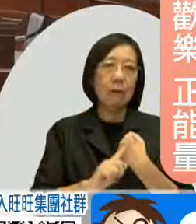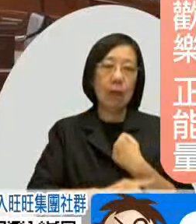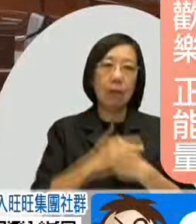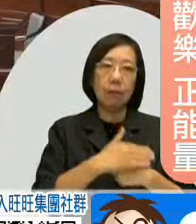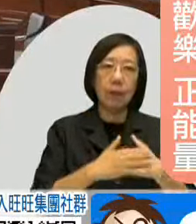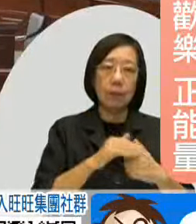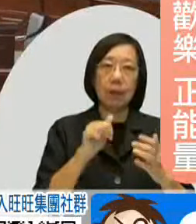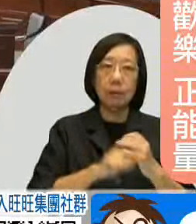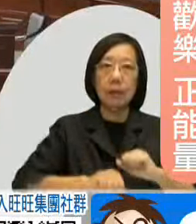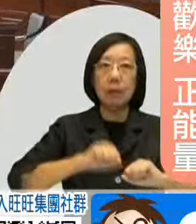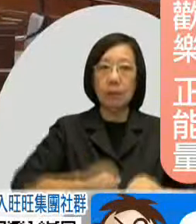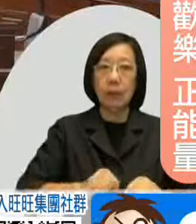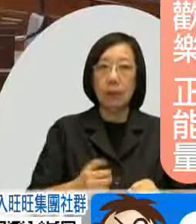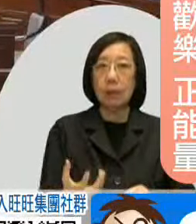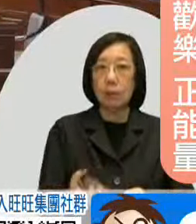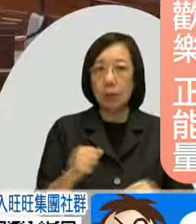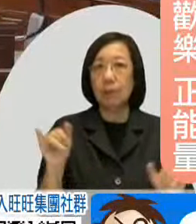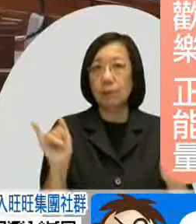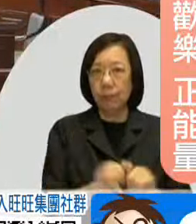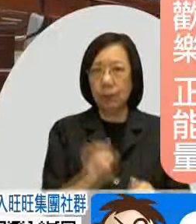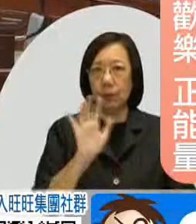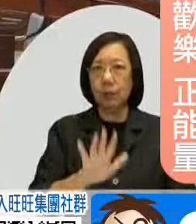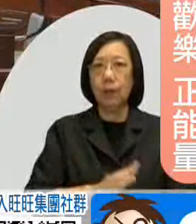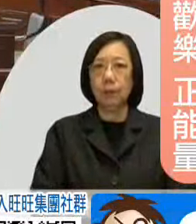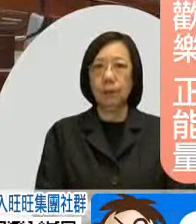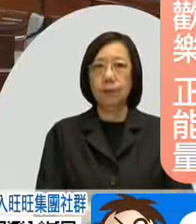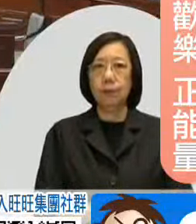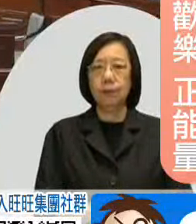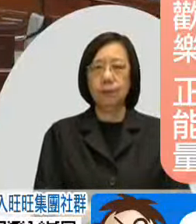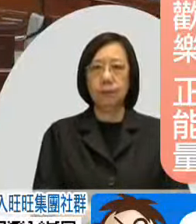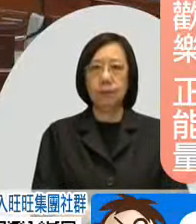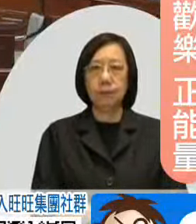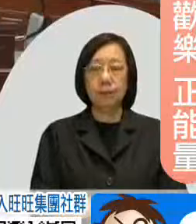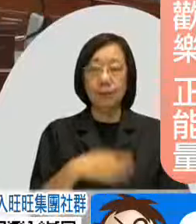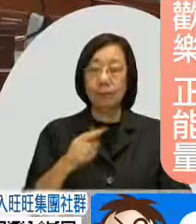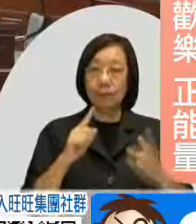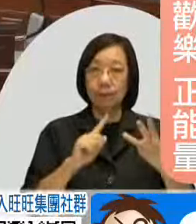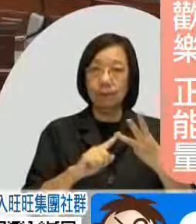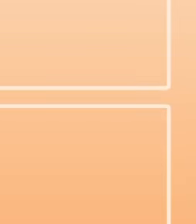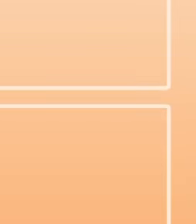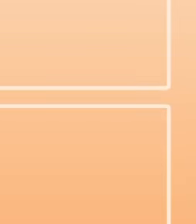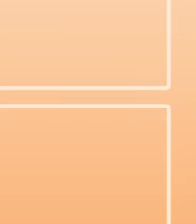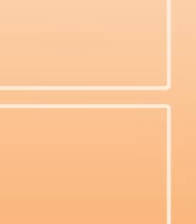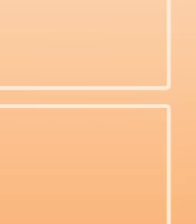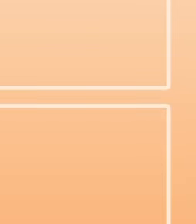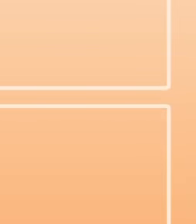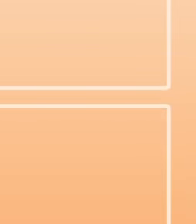护，甚或是酬庸，我相信国会一定不会让他过关。